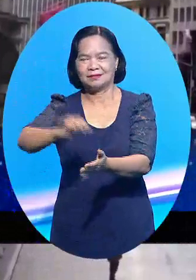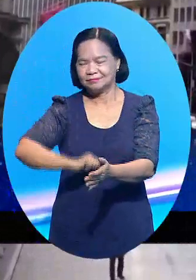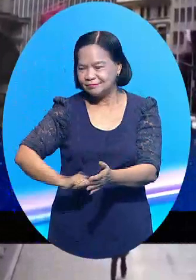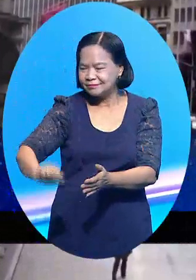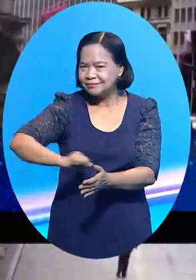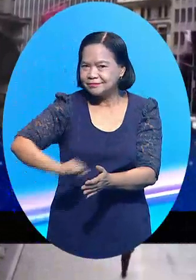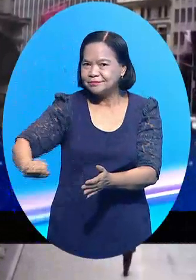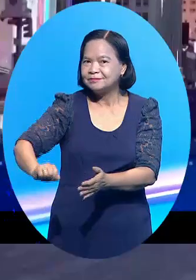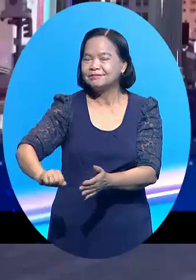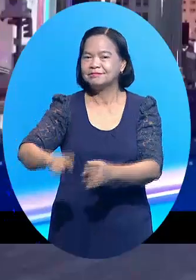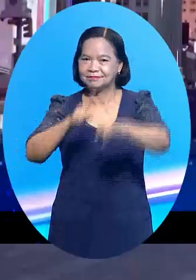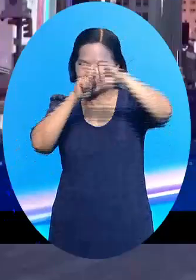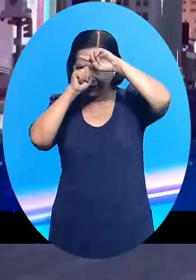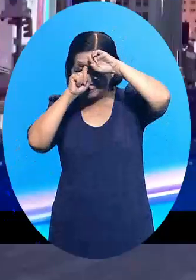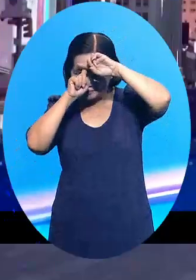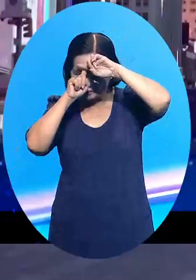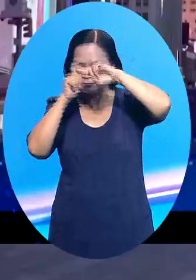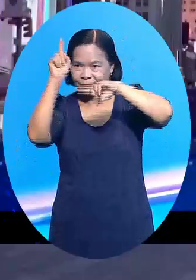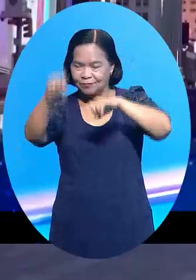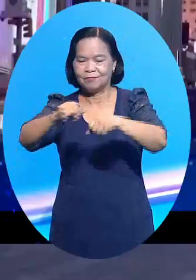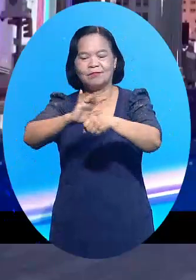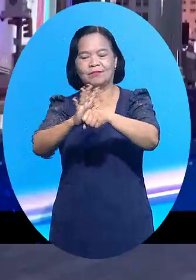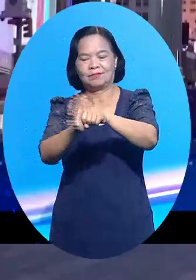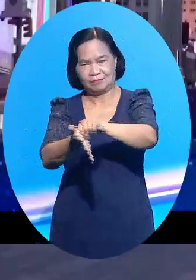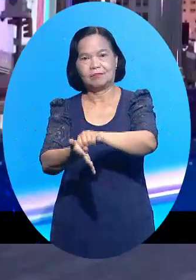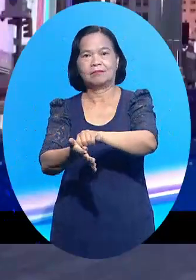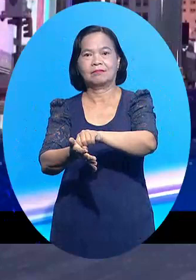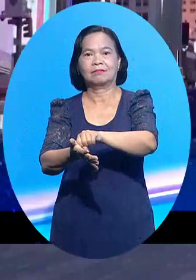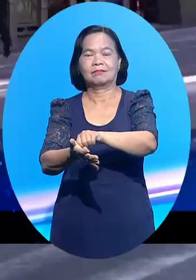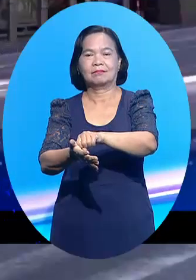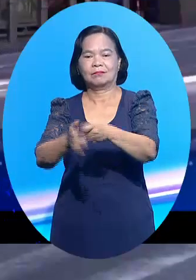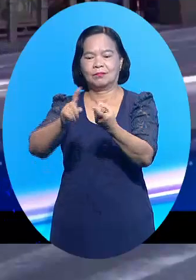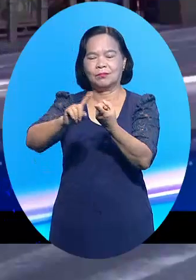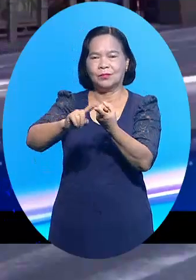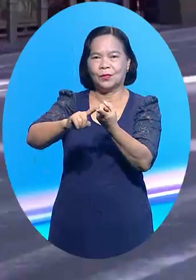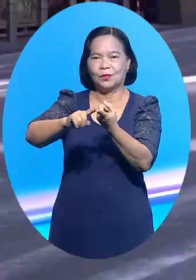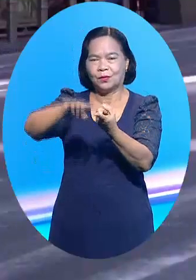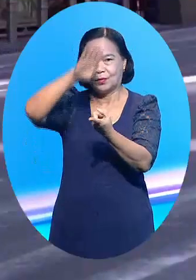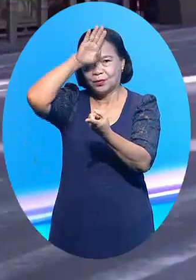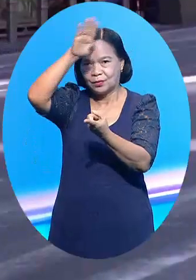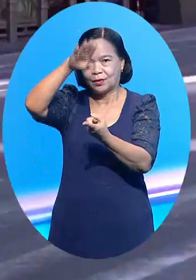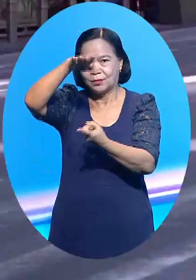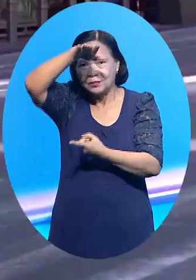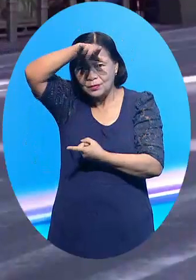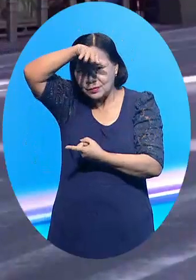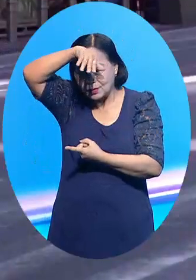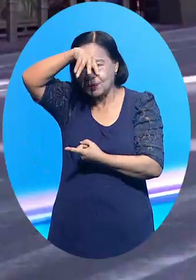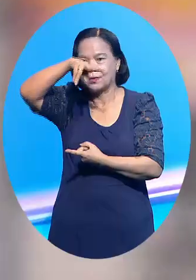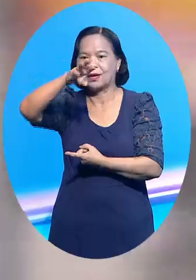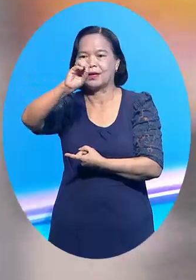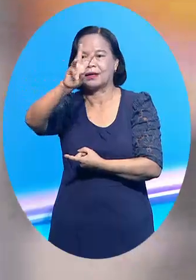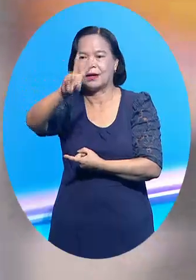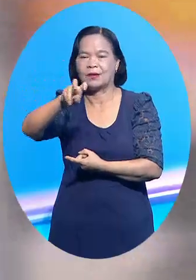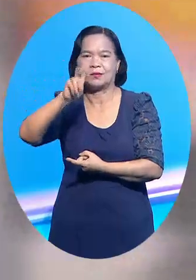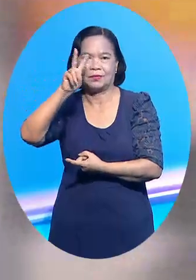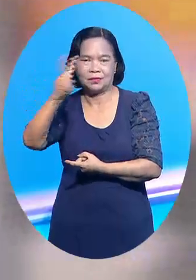gia và tình trạng khẩn cấp Y tế cộng đồng liên quan covid-19 được ban hành từ thời Cựu Tổng thống Donald trump đầu năm 2020 tình trạng